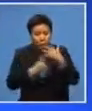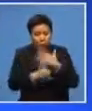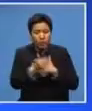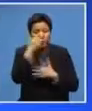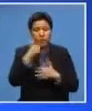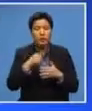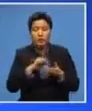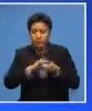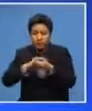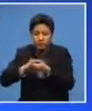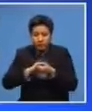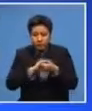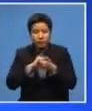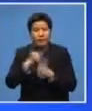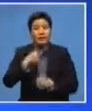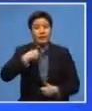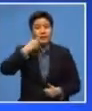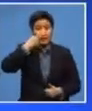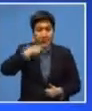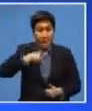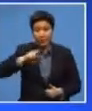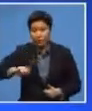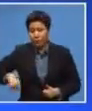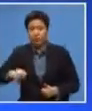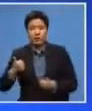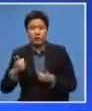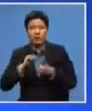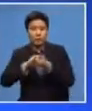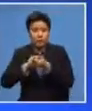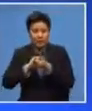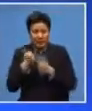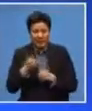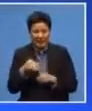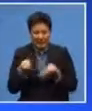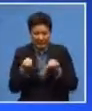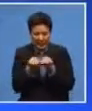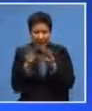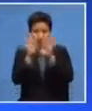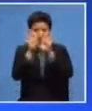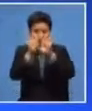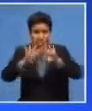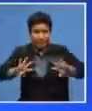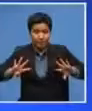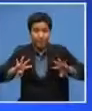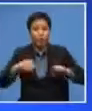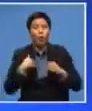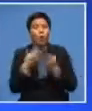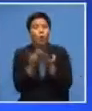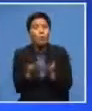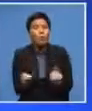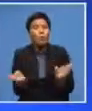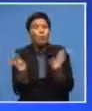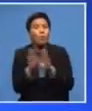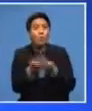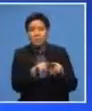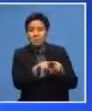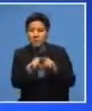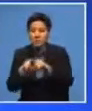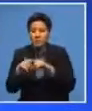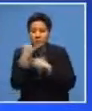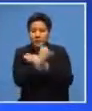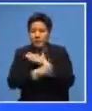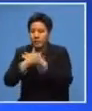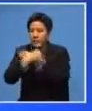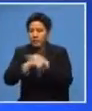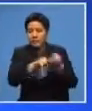นแก่ความสัมพันธ์อันดีระหว่างไทยกับกัมพูชาวันนี้เราจะต้องไปสู่ประเทศอาเซียนเป็นอาเซียนด้วยกันเราเป็นครอบครัวเดียวกันทุก